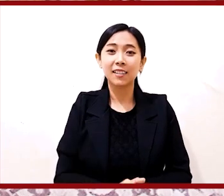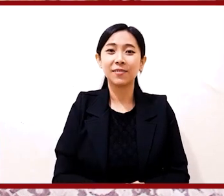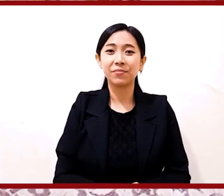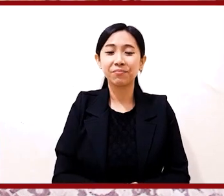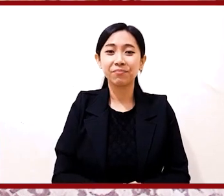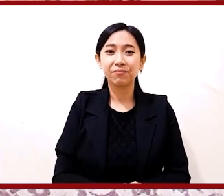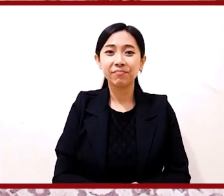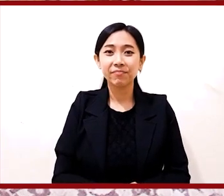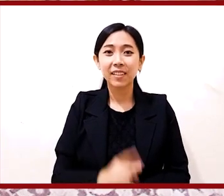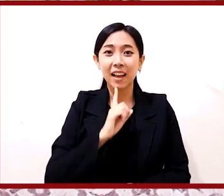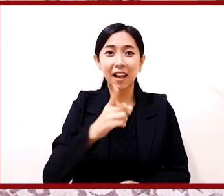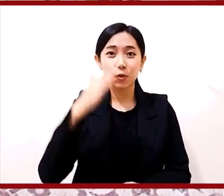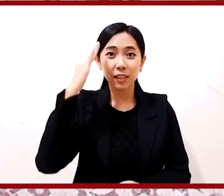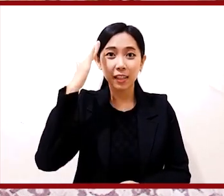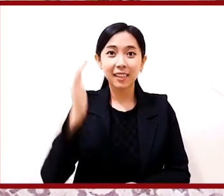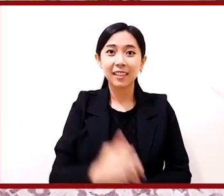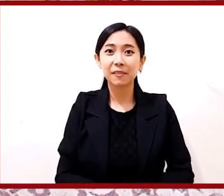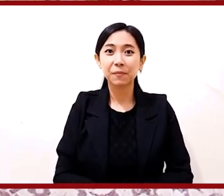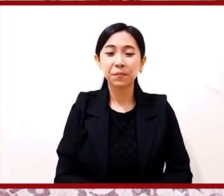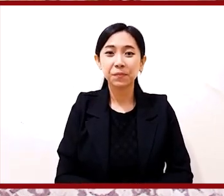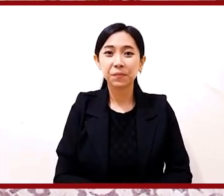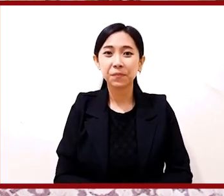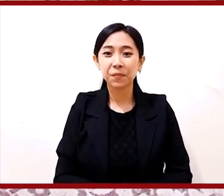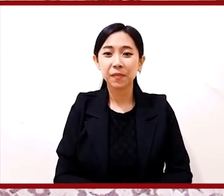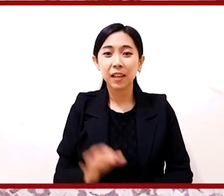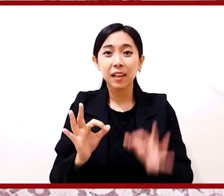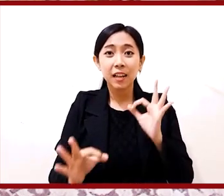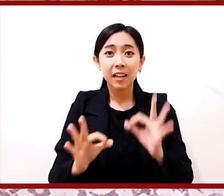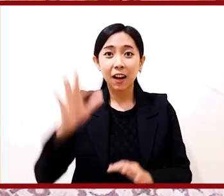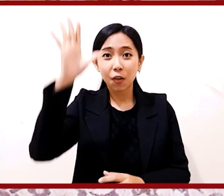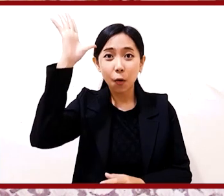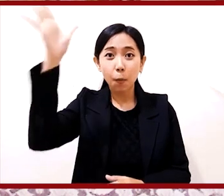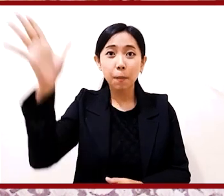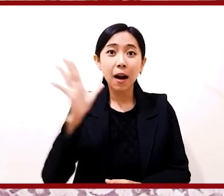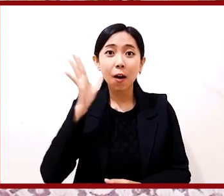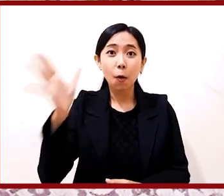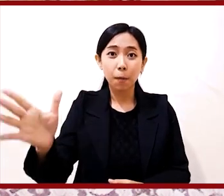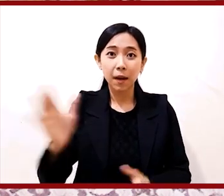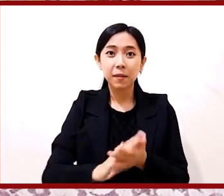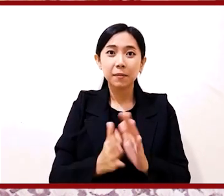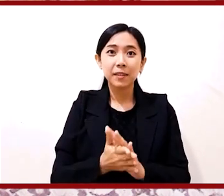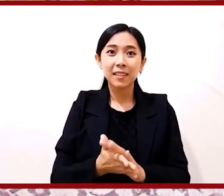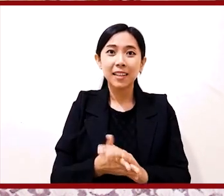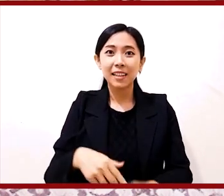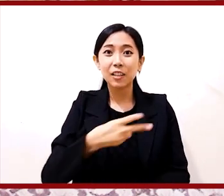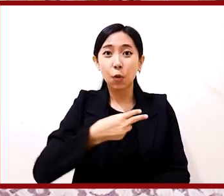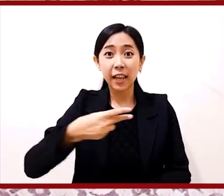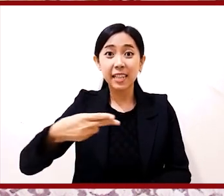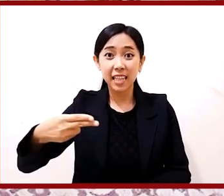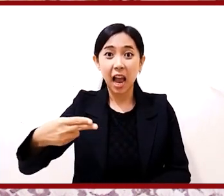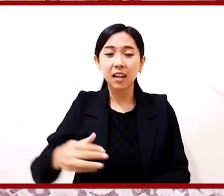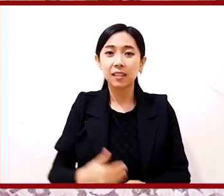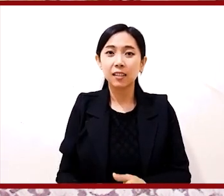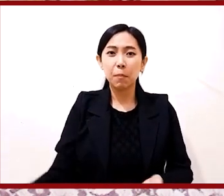opa-oma, mestinya ingat. Kalau opa-oma menjadi bagian dari Indonesia,